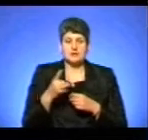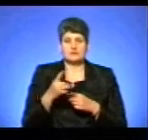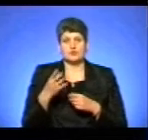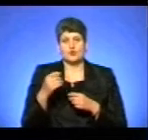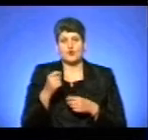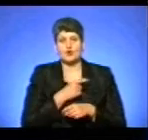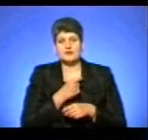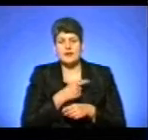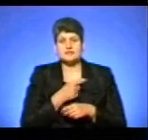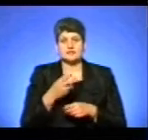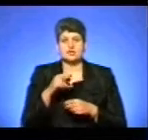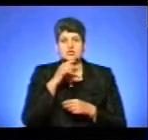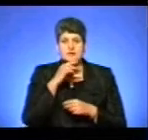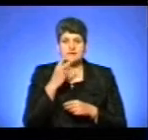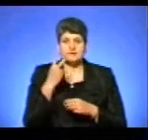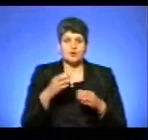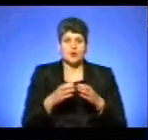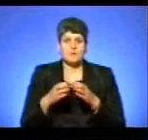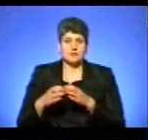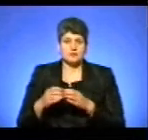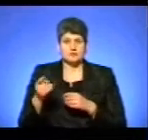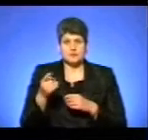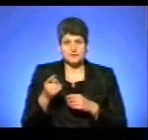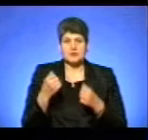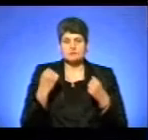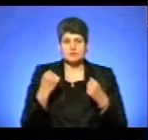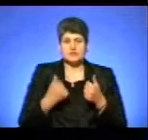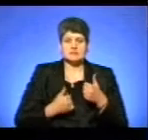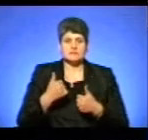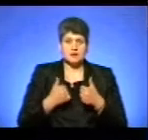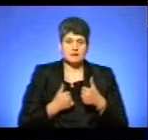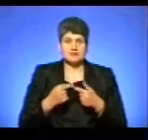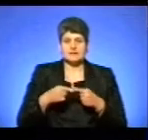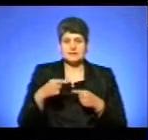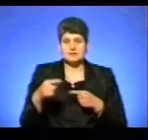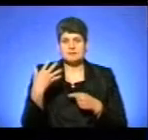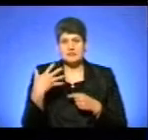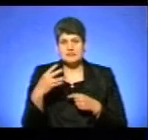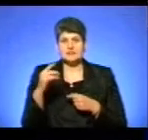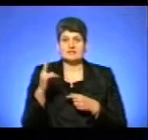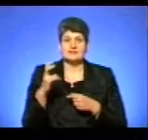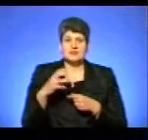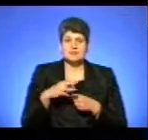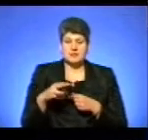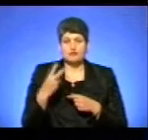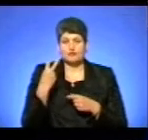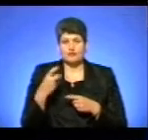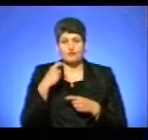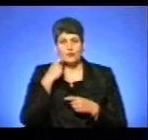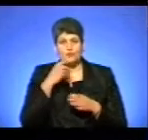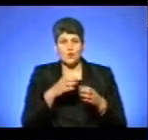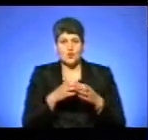Одеси, Чернівців та 2 команди з Тернополя. Спортсмени змагаються на дистанціях 50 і 200 метрів у